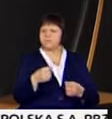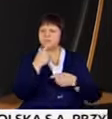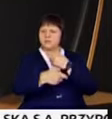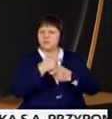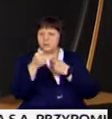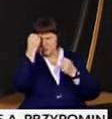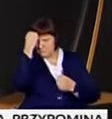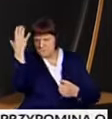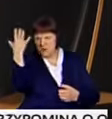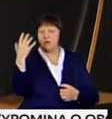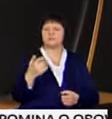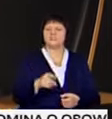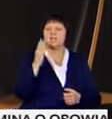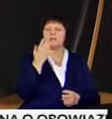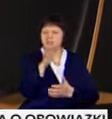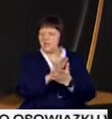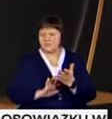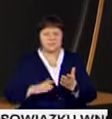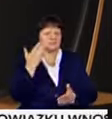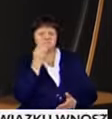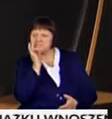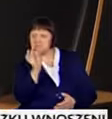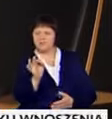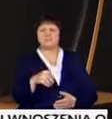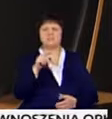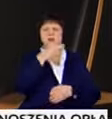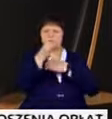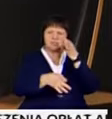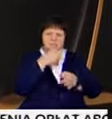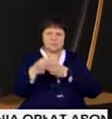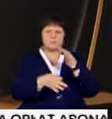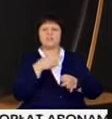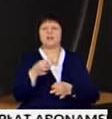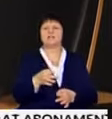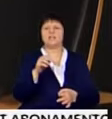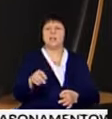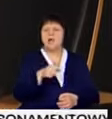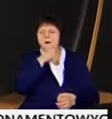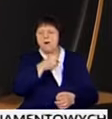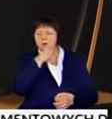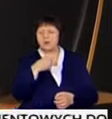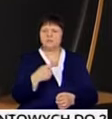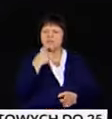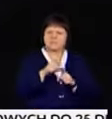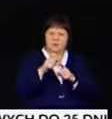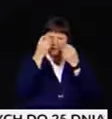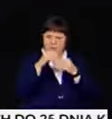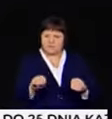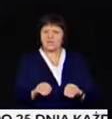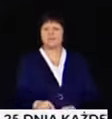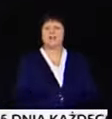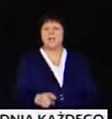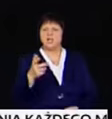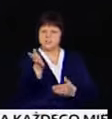bardzo mądrze, świetne teksty, świetnie zaśpiewane, także właściwie ogromne słowa uznania. Część